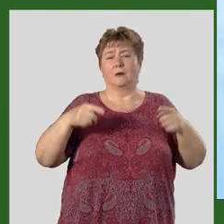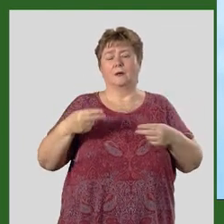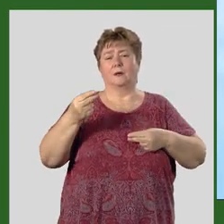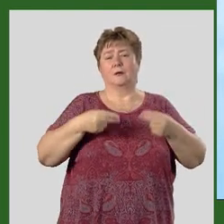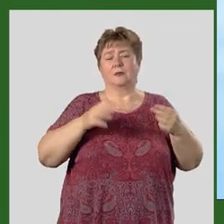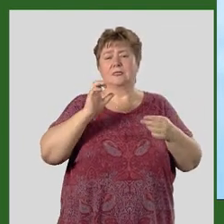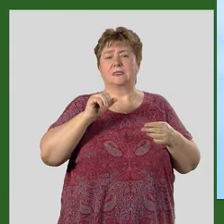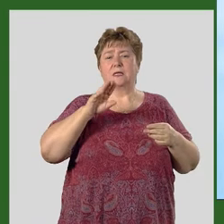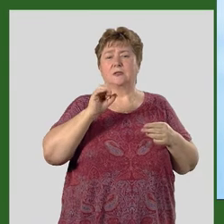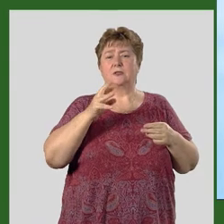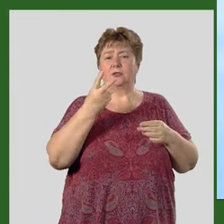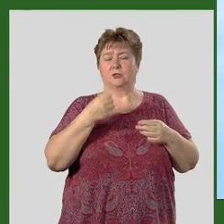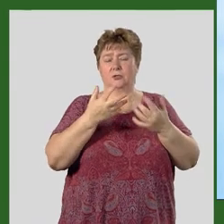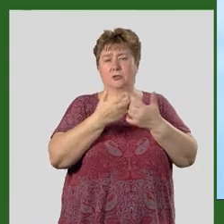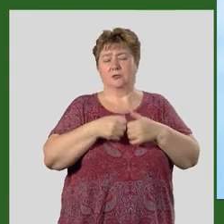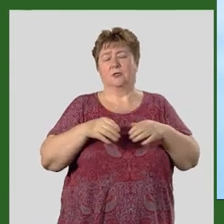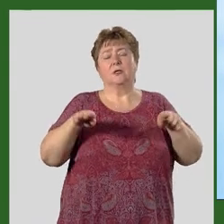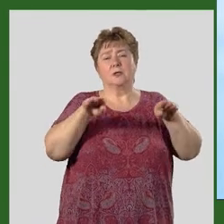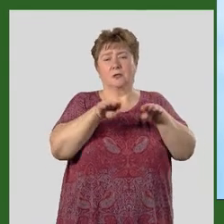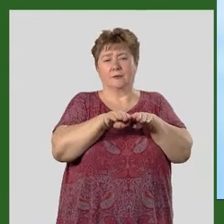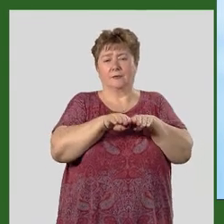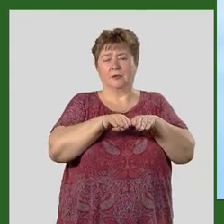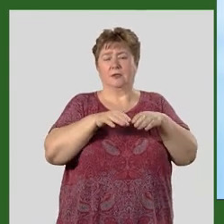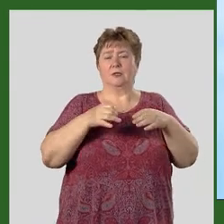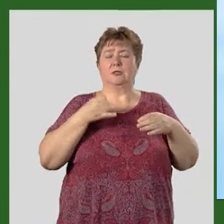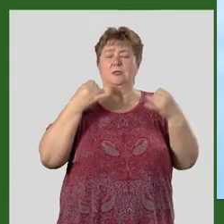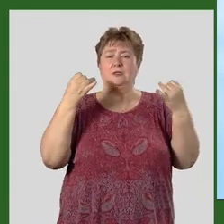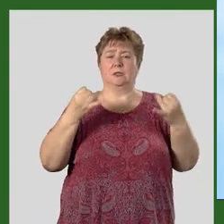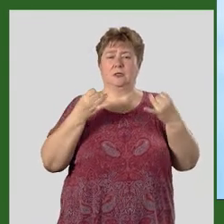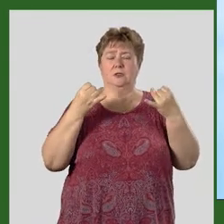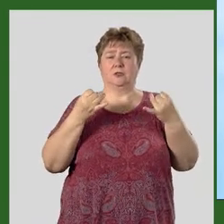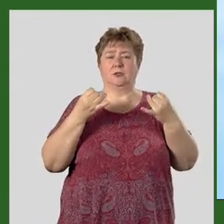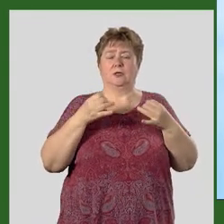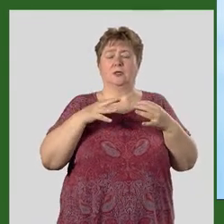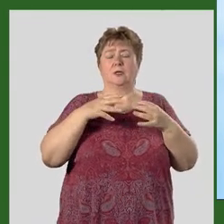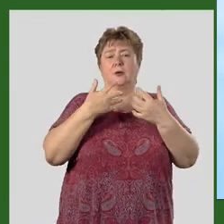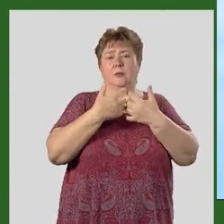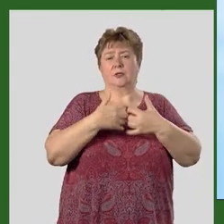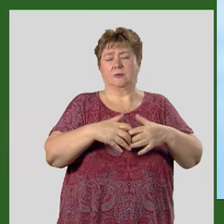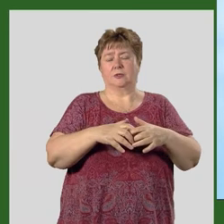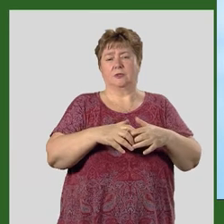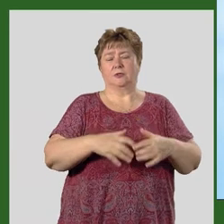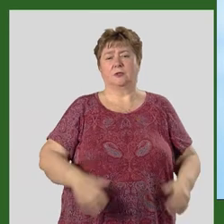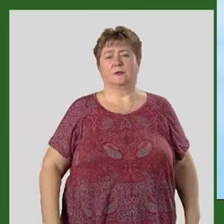картографический, статистический, сравнительный, исторический и